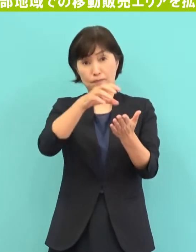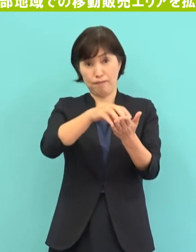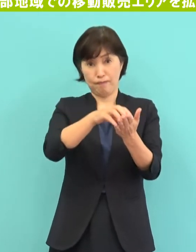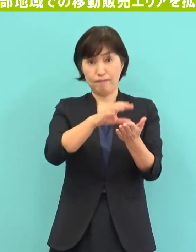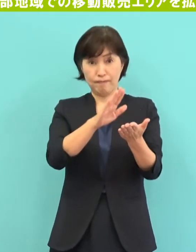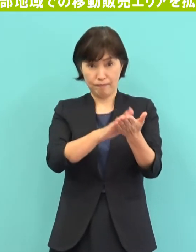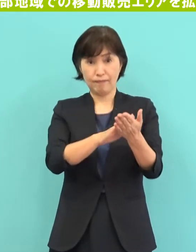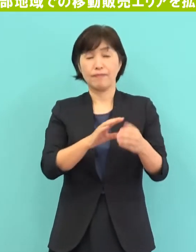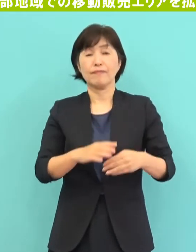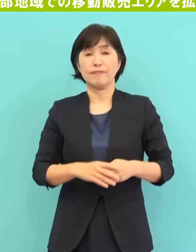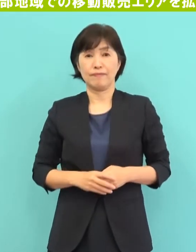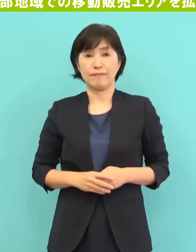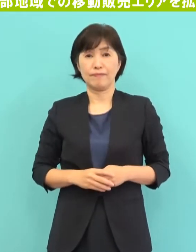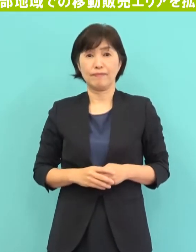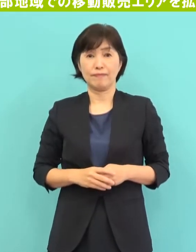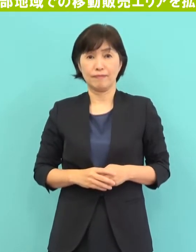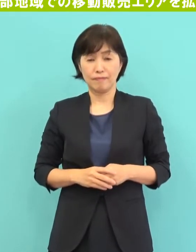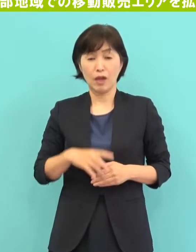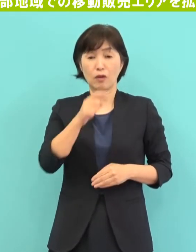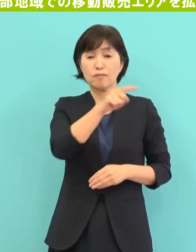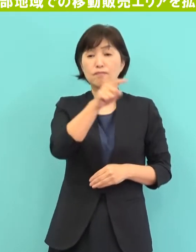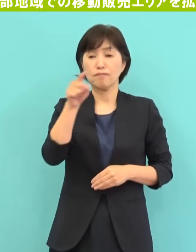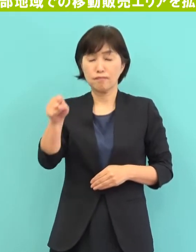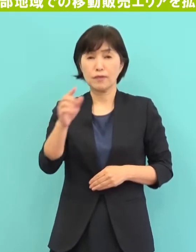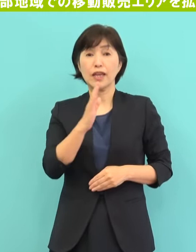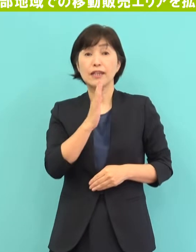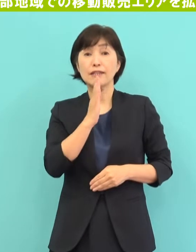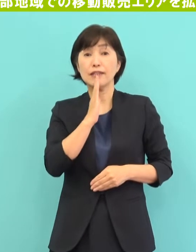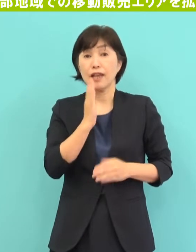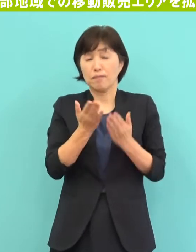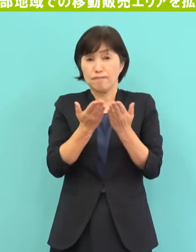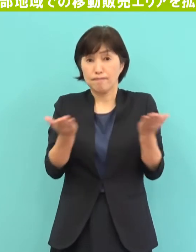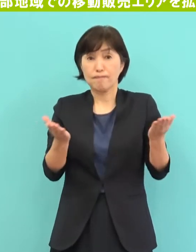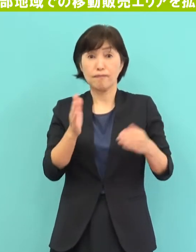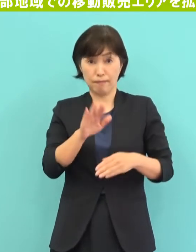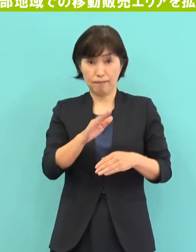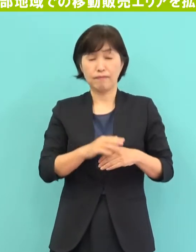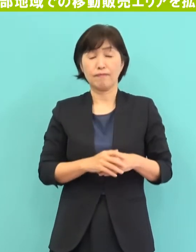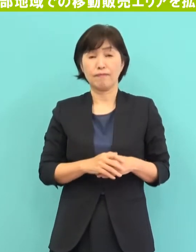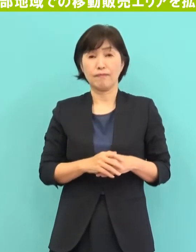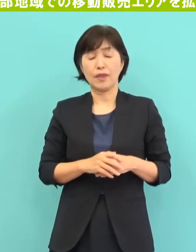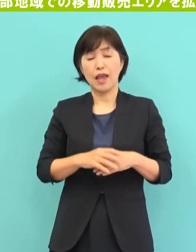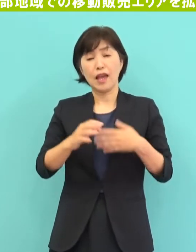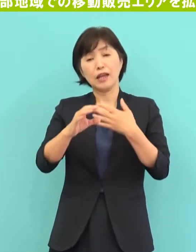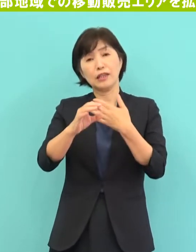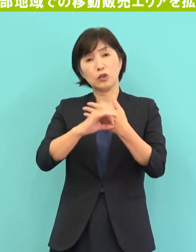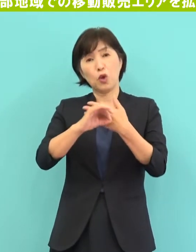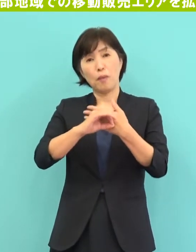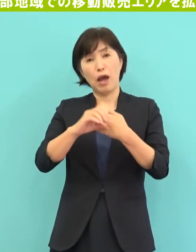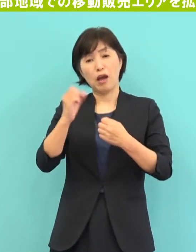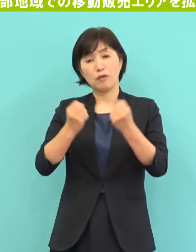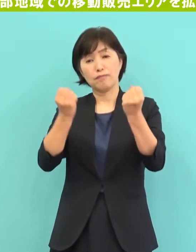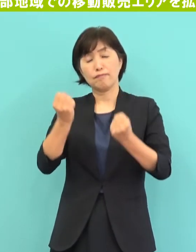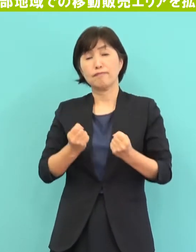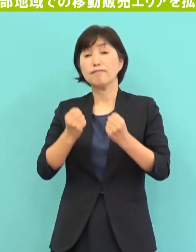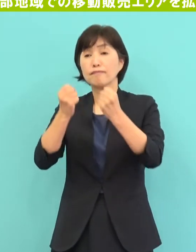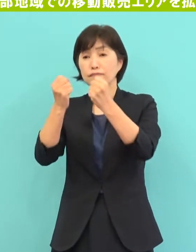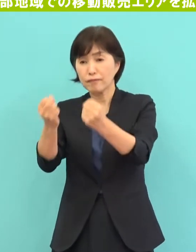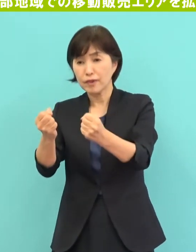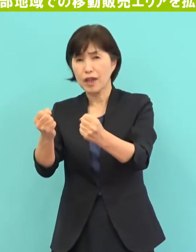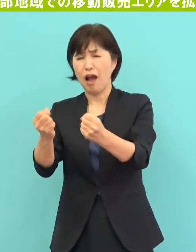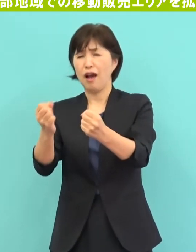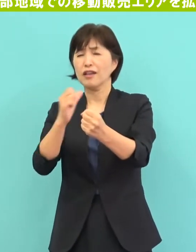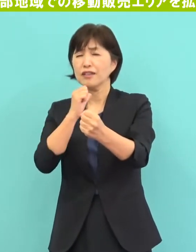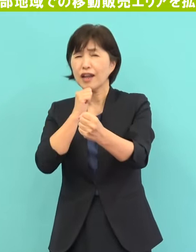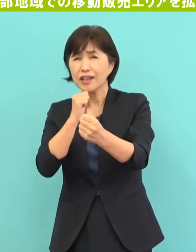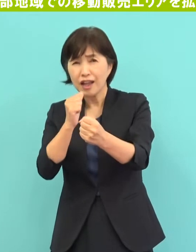おりますであのそれぞれ皆さん1店舗を用いでございますので例えばあのその時には荷物として積んで